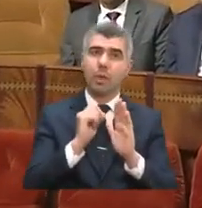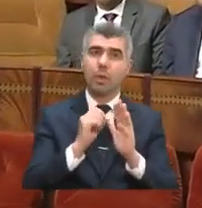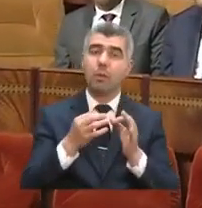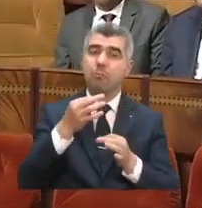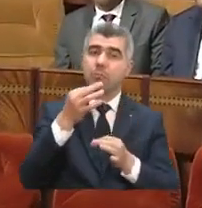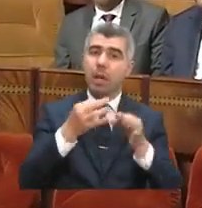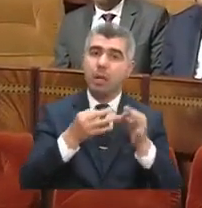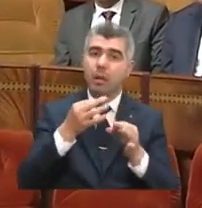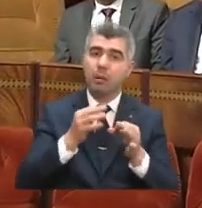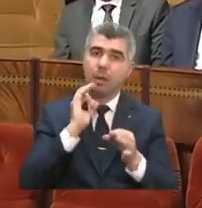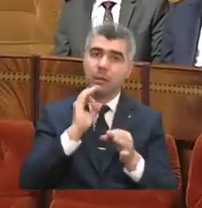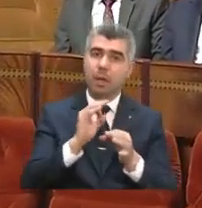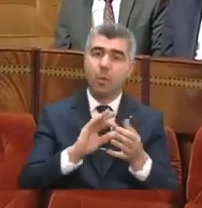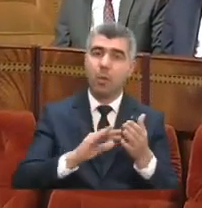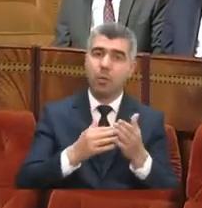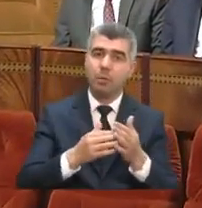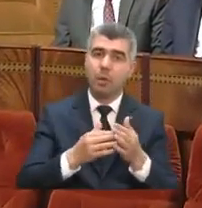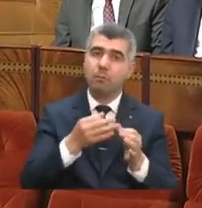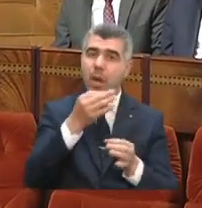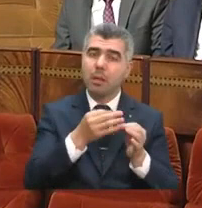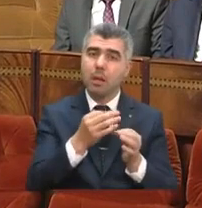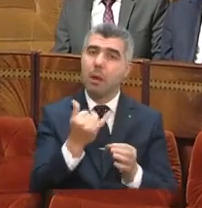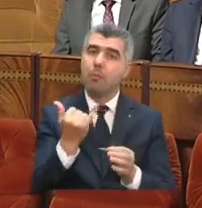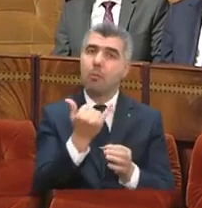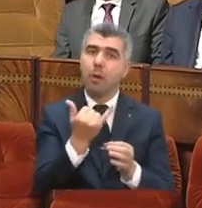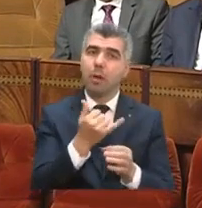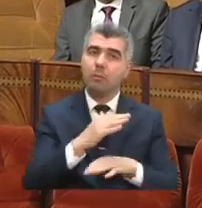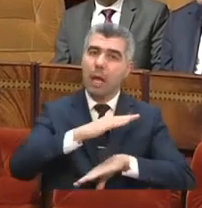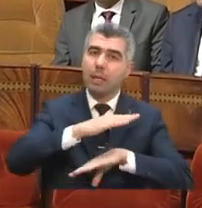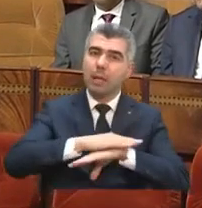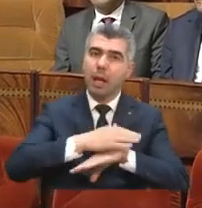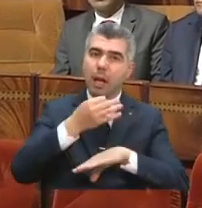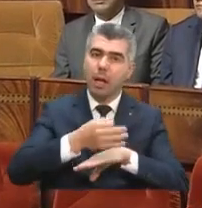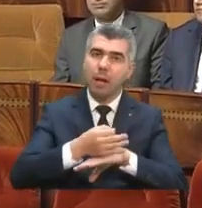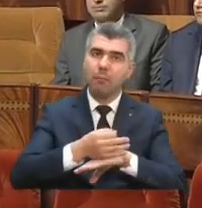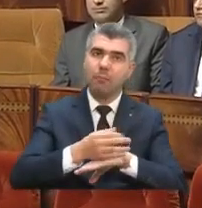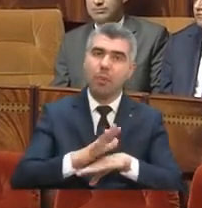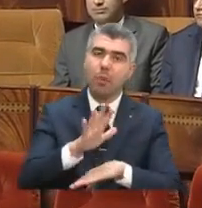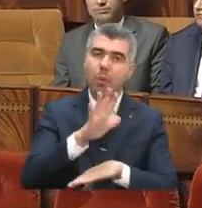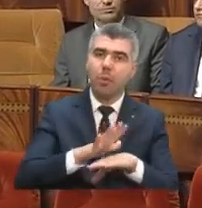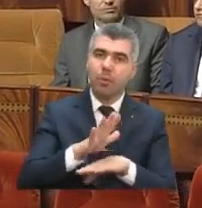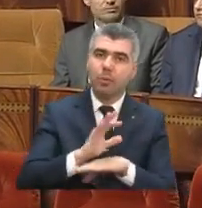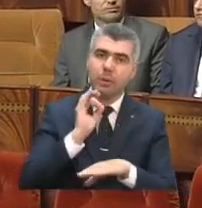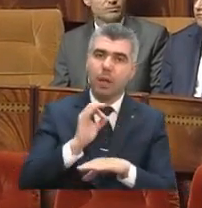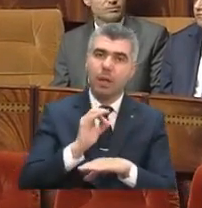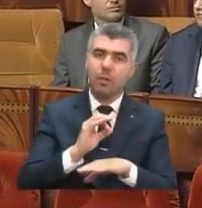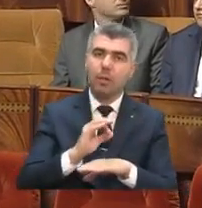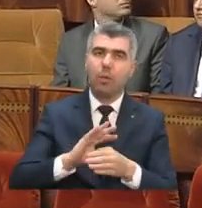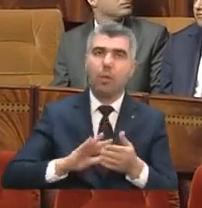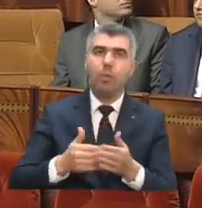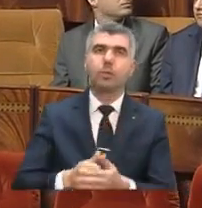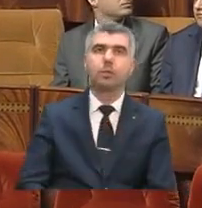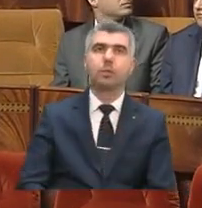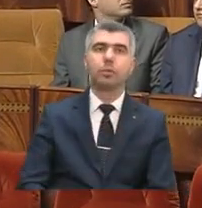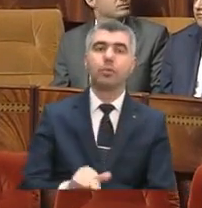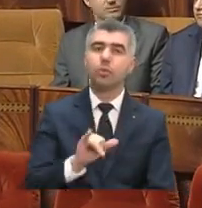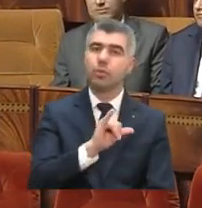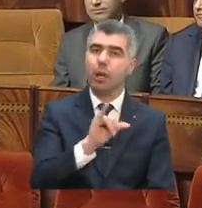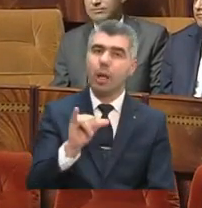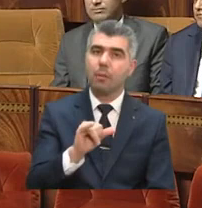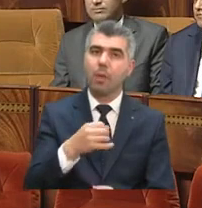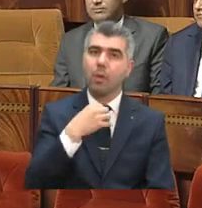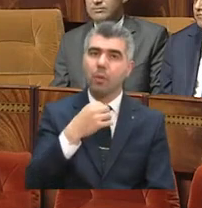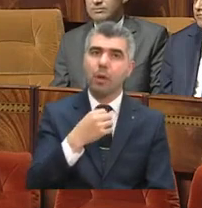وكنعتبروا هذا تشويش على العدالة المغربية. خص احترام، خص احترام المؤسسات. لا وحتى شي واحد ما يخرج على الموضوع